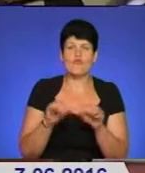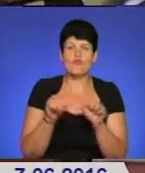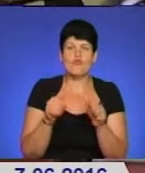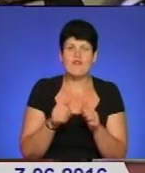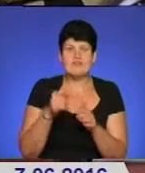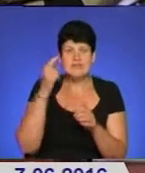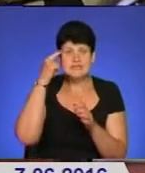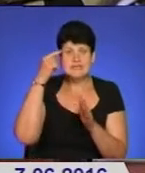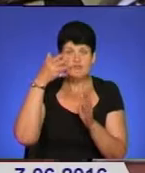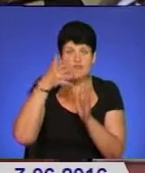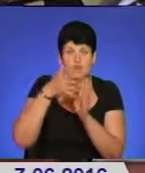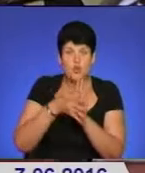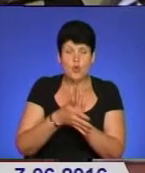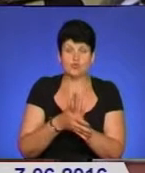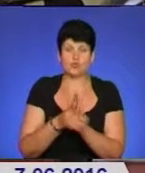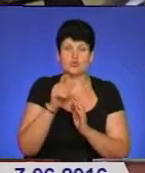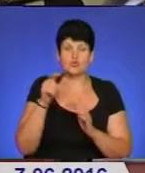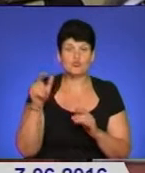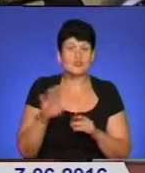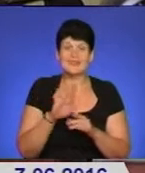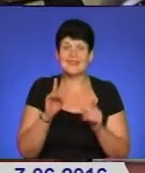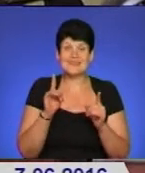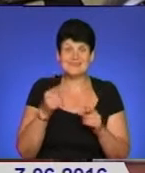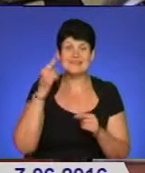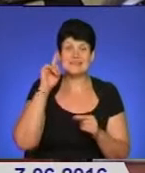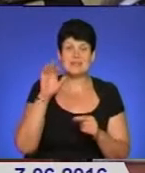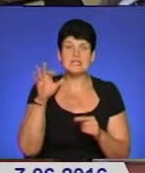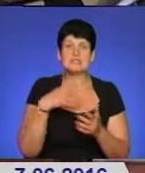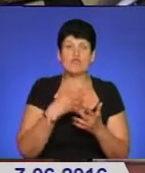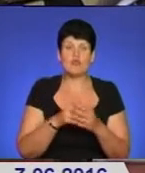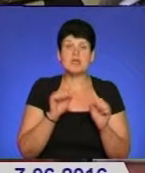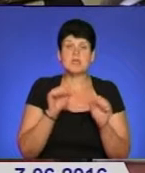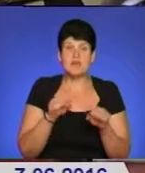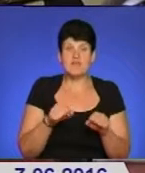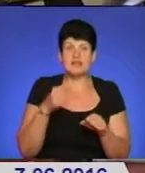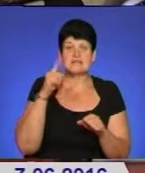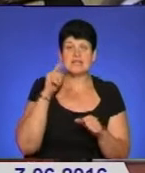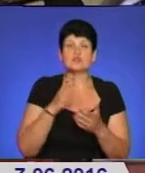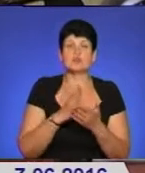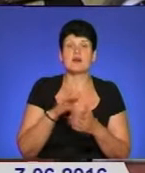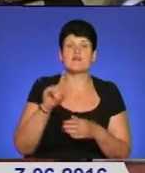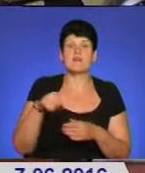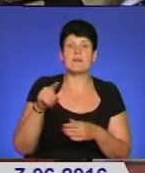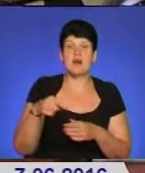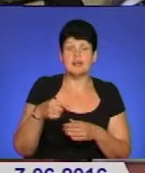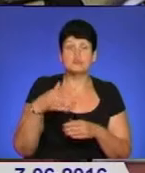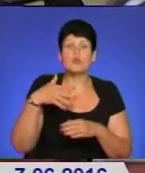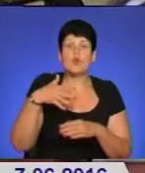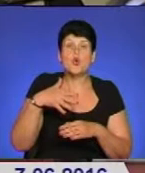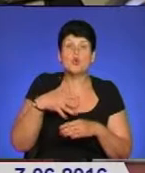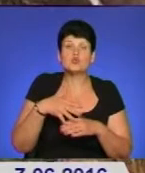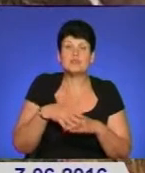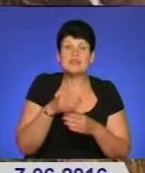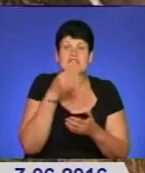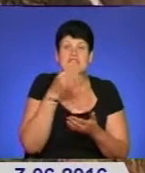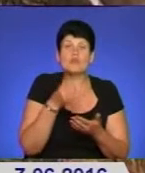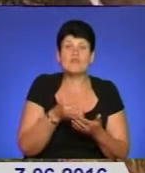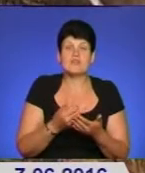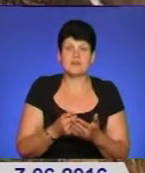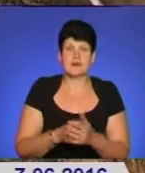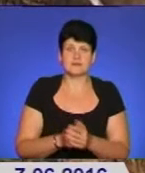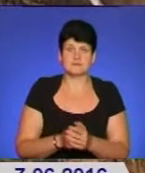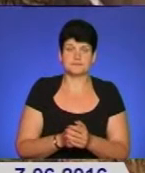свідомості відповідної, щоб люди не лише знали про свої права і знали, що вони мають вимагати, а щоб вони розуміли